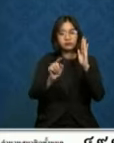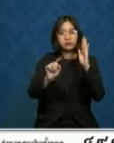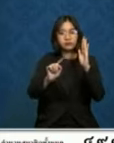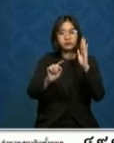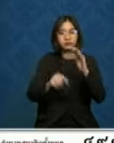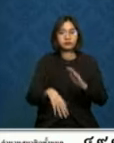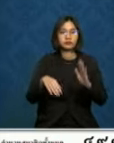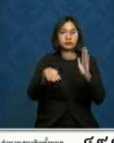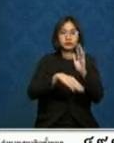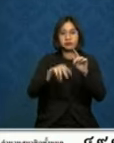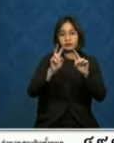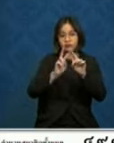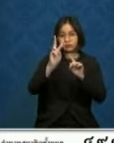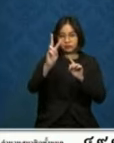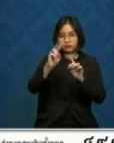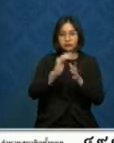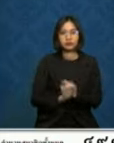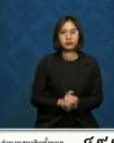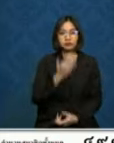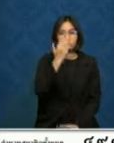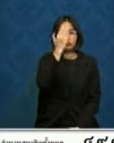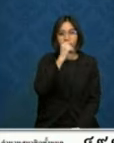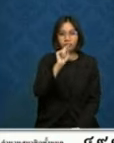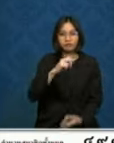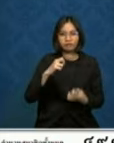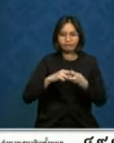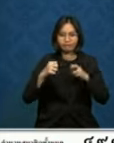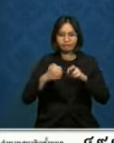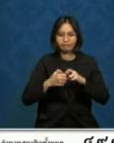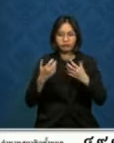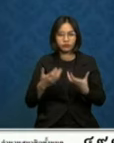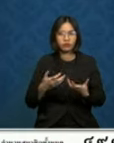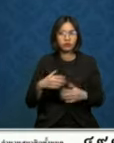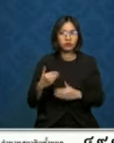ยู่ที่ขั้นตอนที่2เนี่ยครับเพราะว่ามันพบปัญหาการสวมสิทธิ์แรงงานเมียนมา